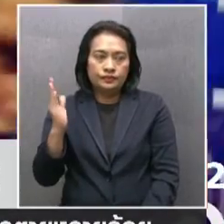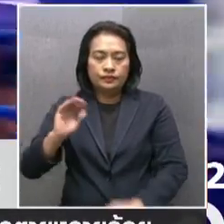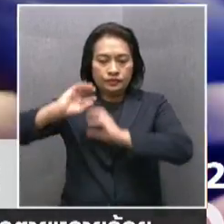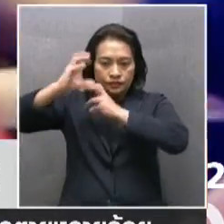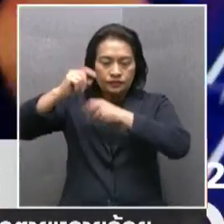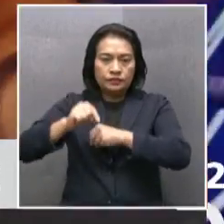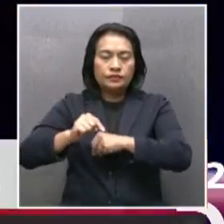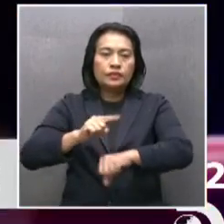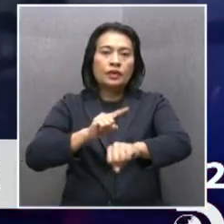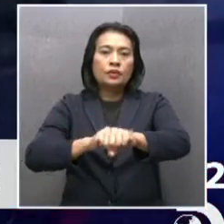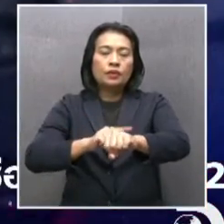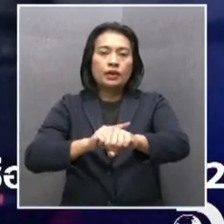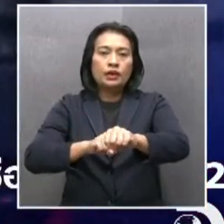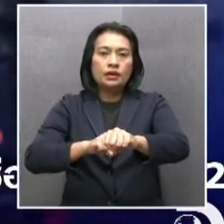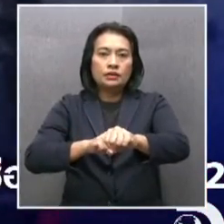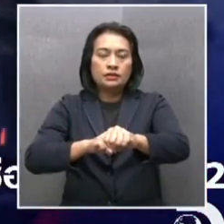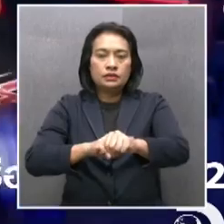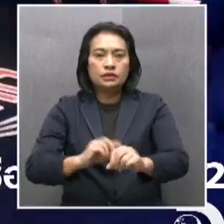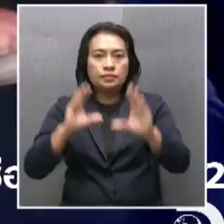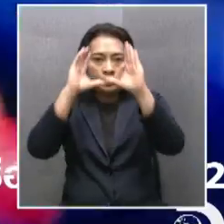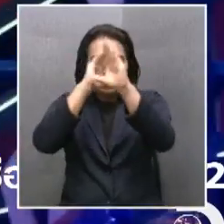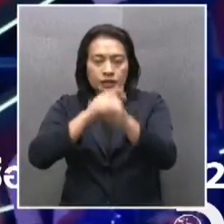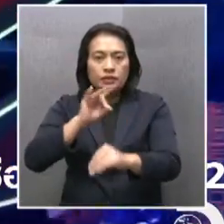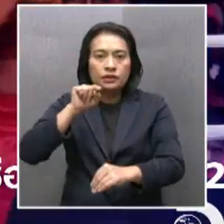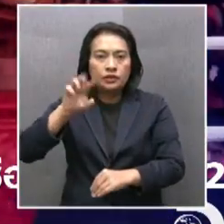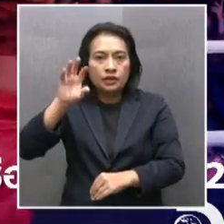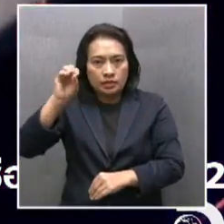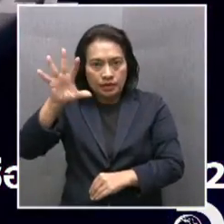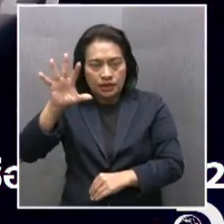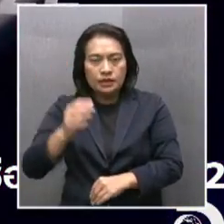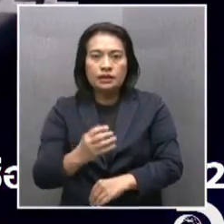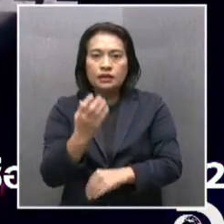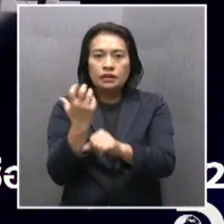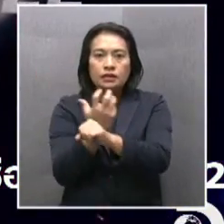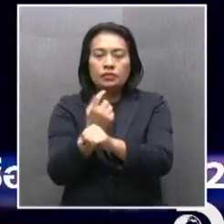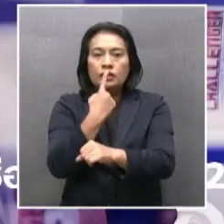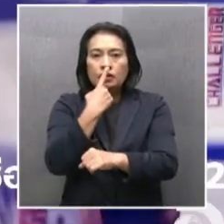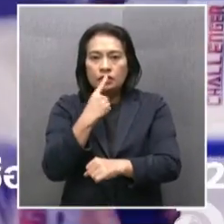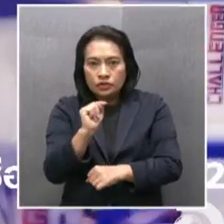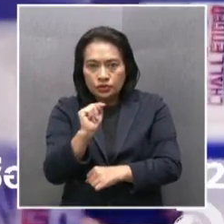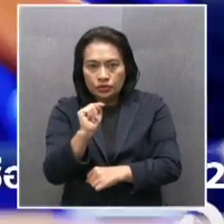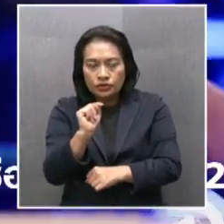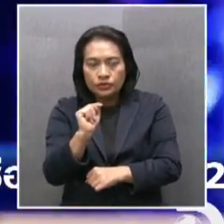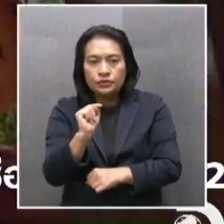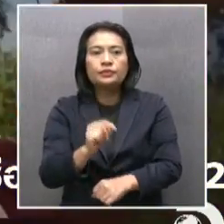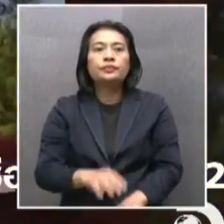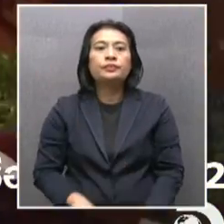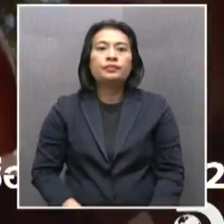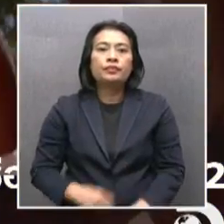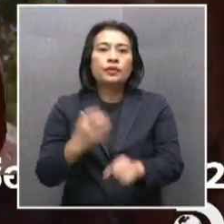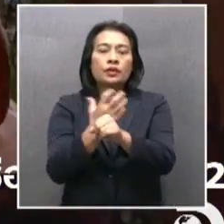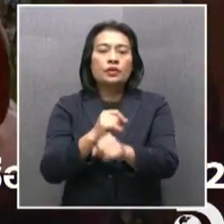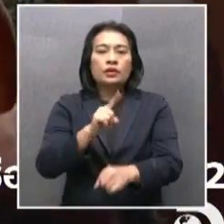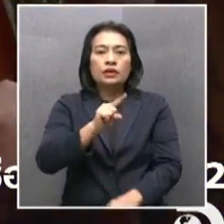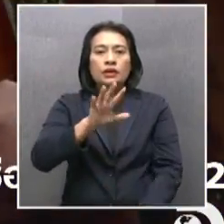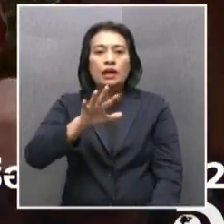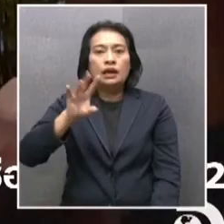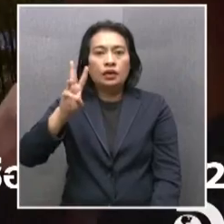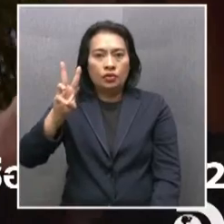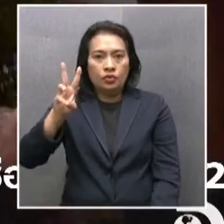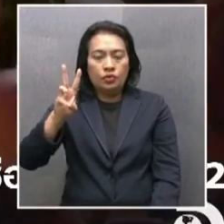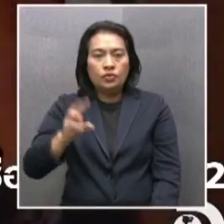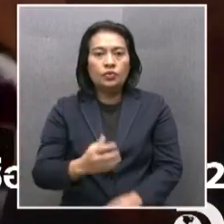า 20:55 นทางทรูวิชั่นช่อง Discovery ช่อง156